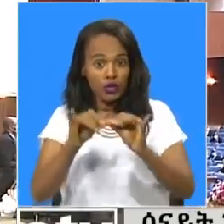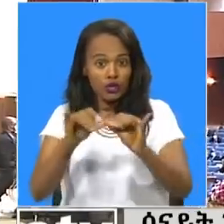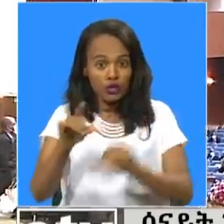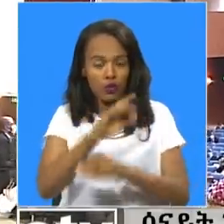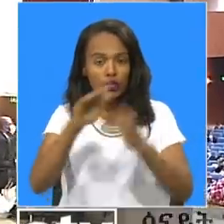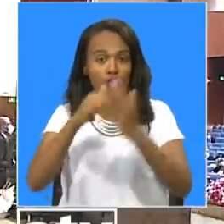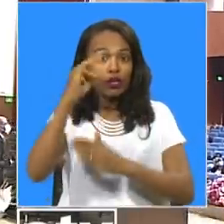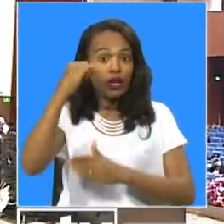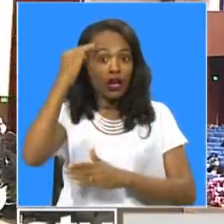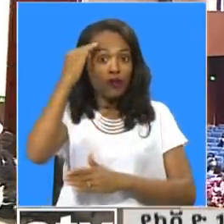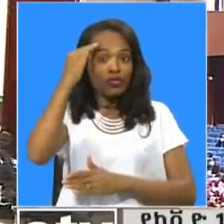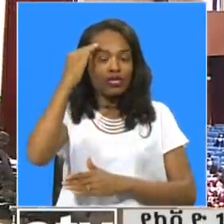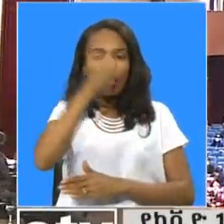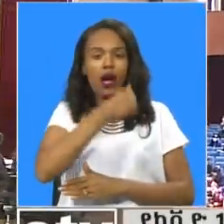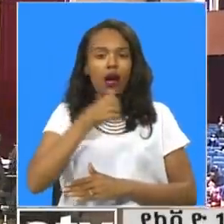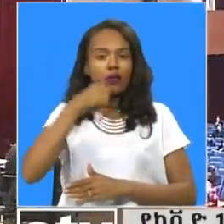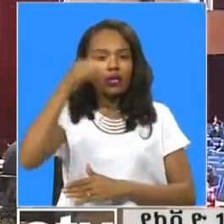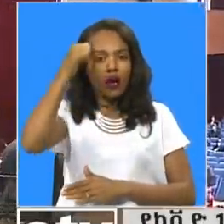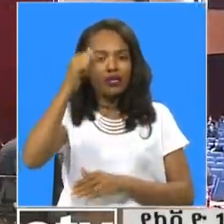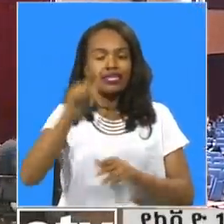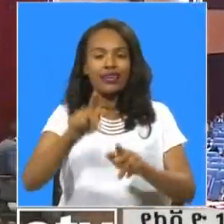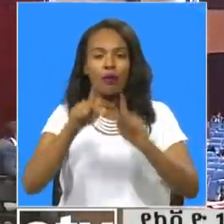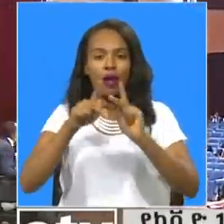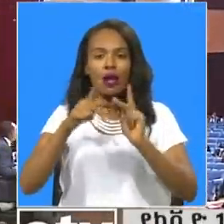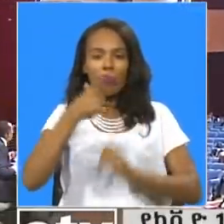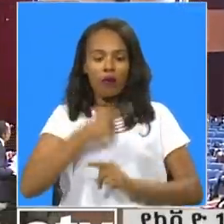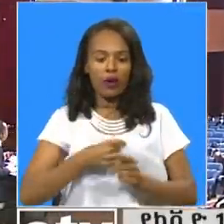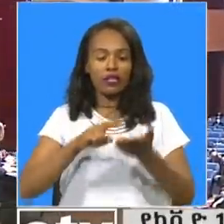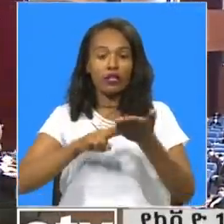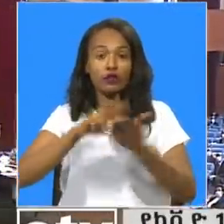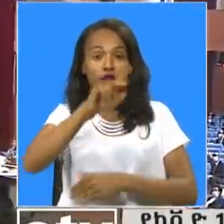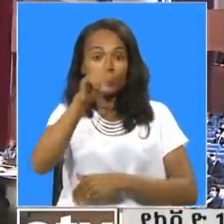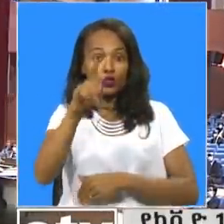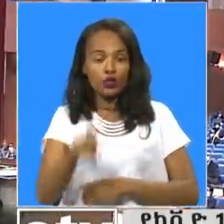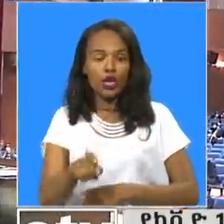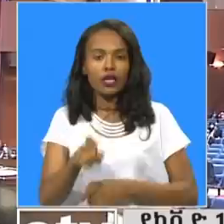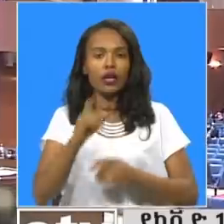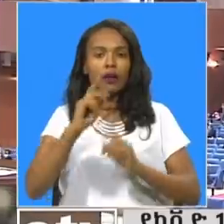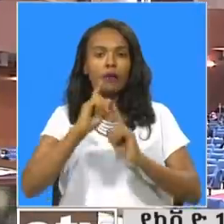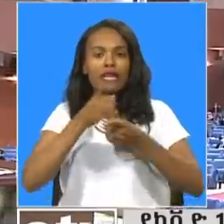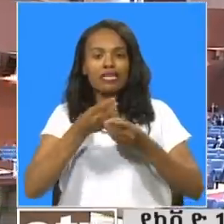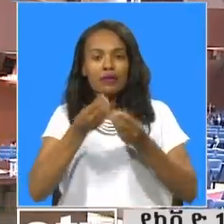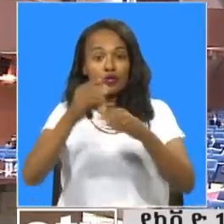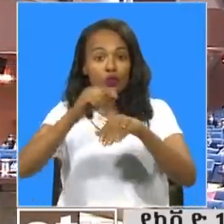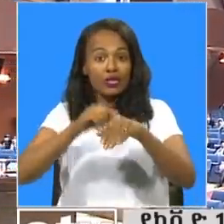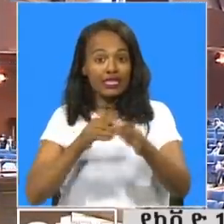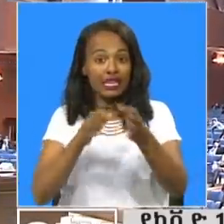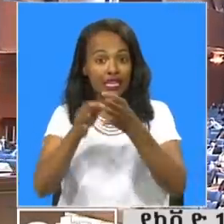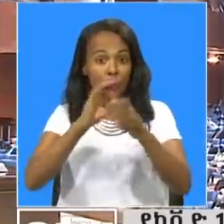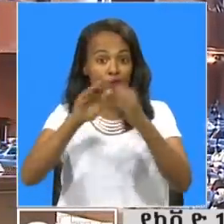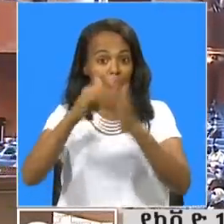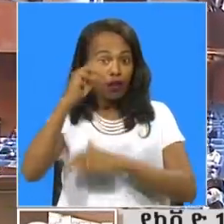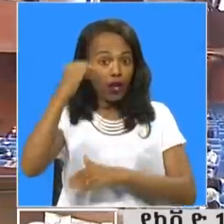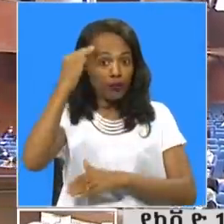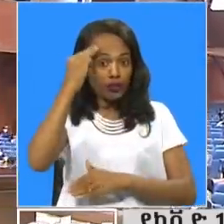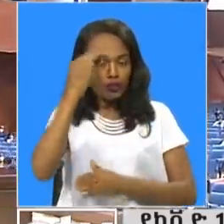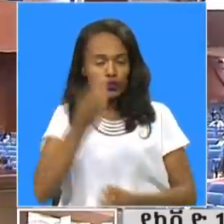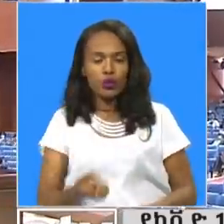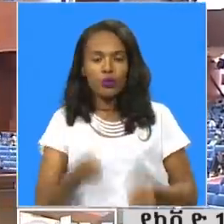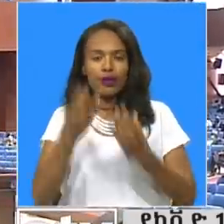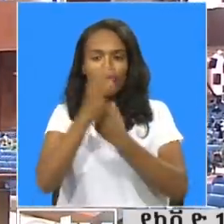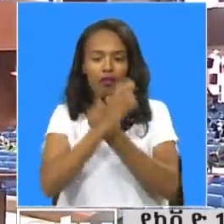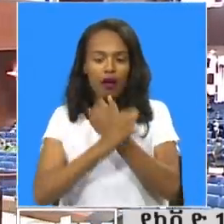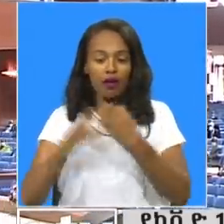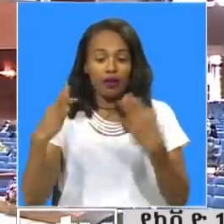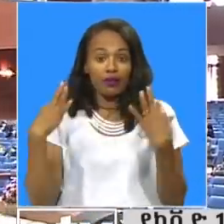መሆኑን ጠቅላይ ሚኒስትር አብይ አህመድ ከፓርላማ አባላት ለተነሱላቸው ጥያቄዎች መልስ በሰጡበት ጊዜ ገልጸዋል። ጠቅላይ ሚኒስትሩ የበርካታ